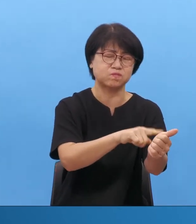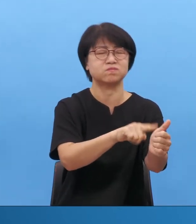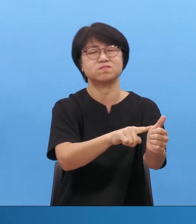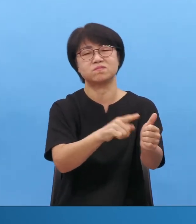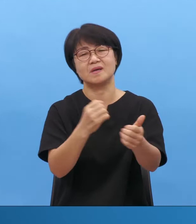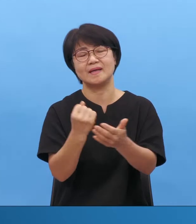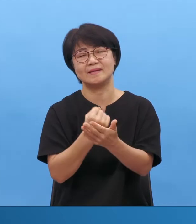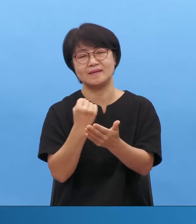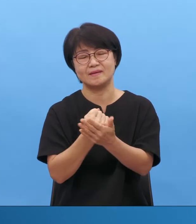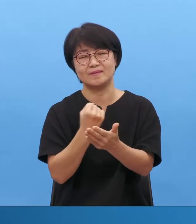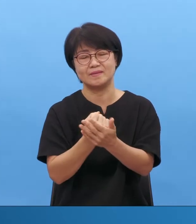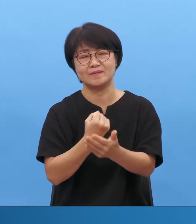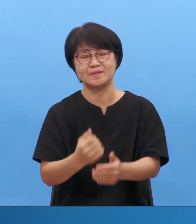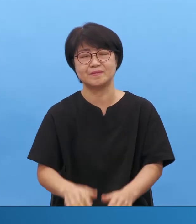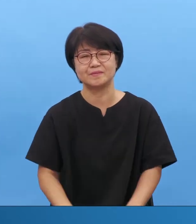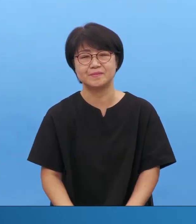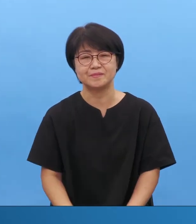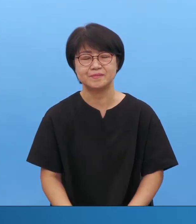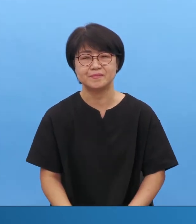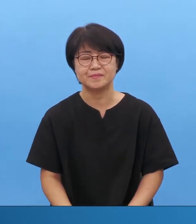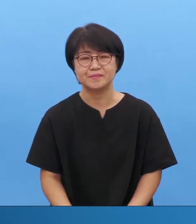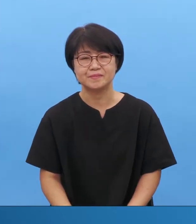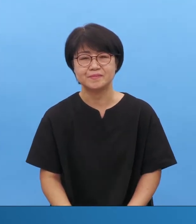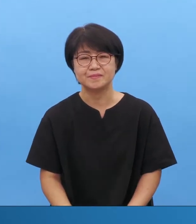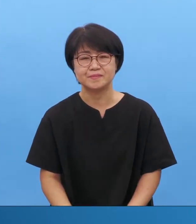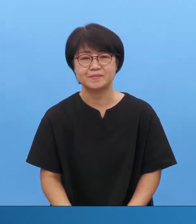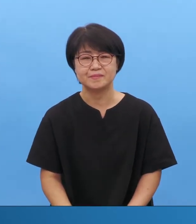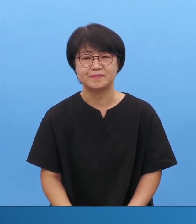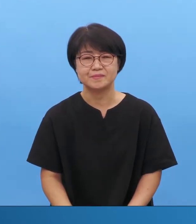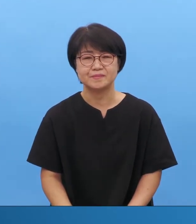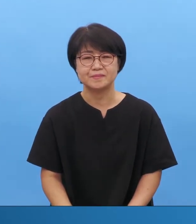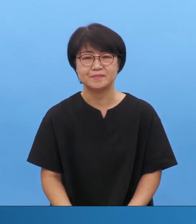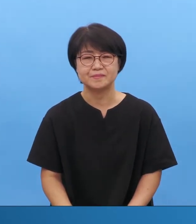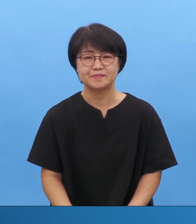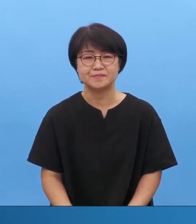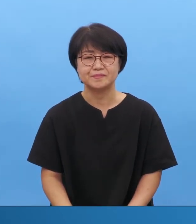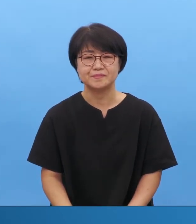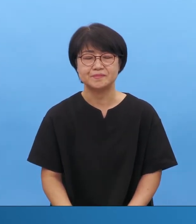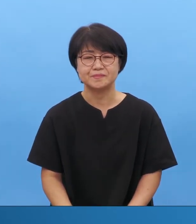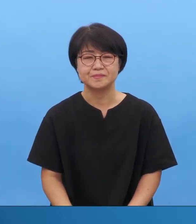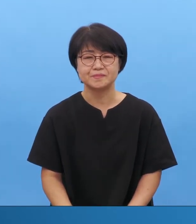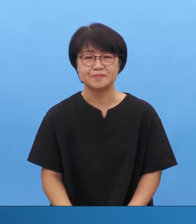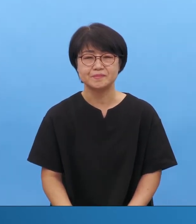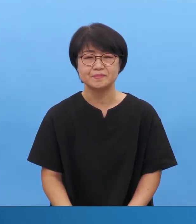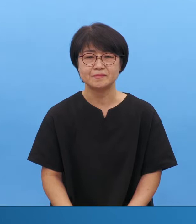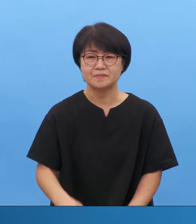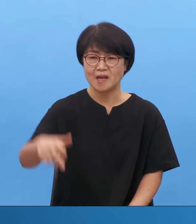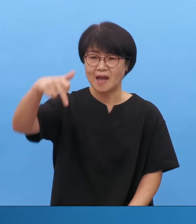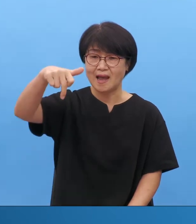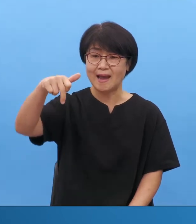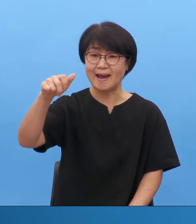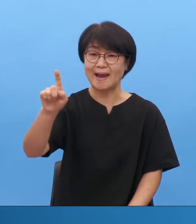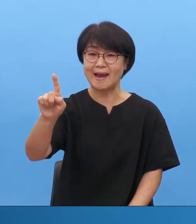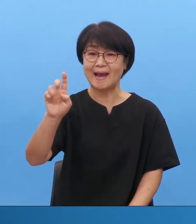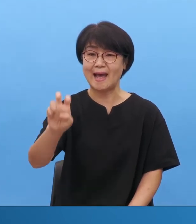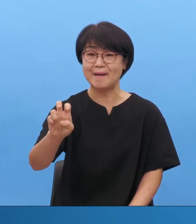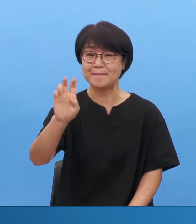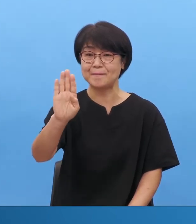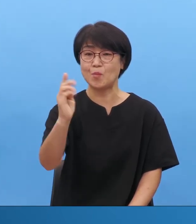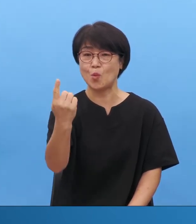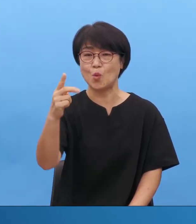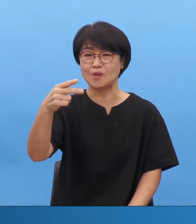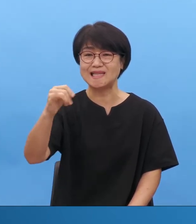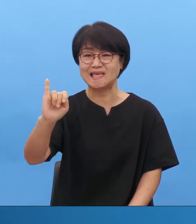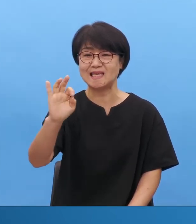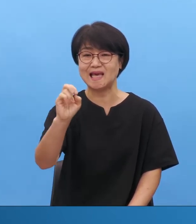passed. 캄보디아에서도 전도운동을 많이 일으킨 전도 있었잖아요. 이 사람은 코로나 걸려 일주일 만에 돌아가셨어요. And then there's also an evangelist who raised